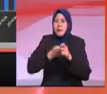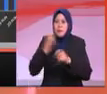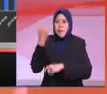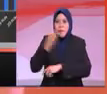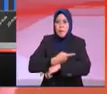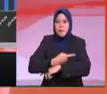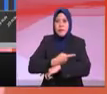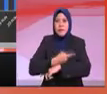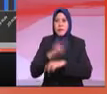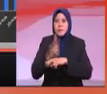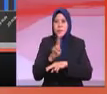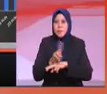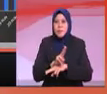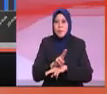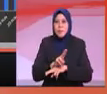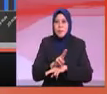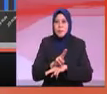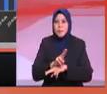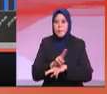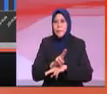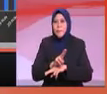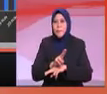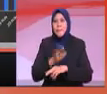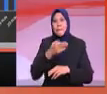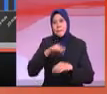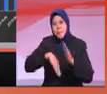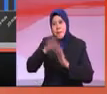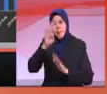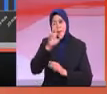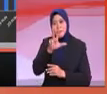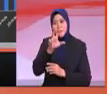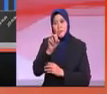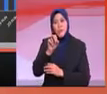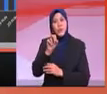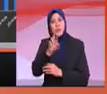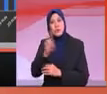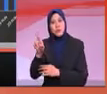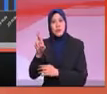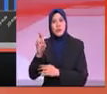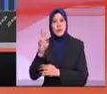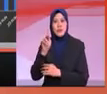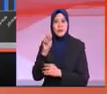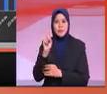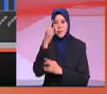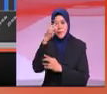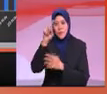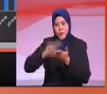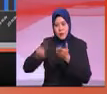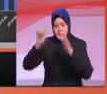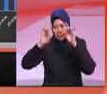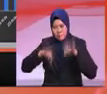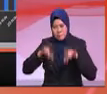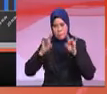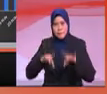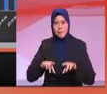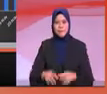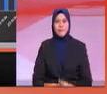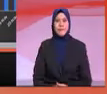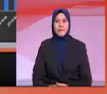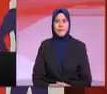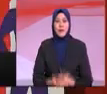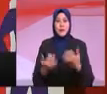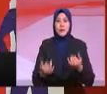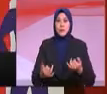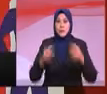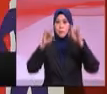kurang melaksanakan lebih daripada 30,000 kes untuk saringan di lapangan. Next. Dan saringan